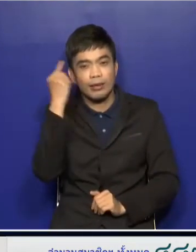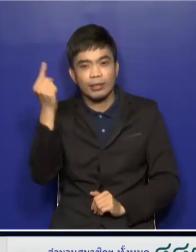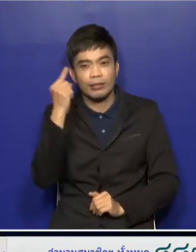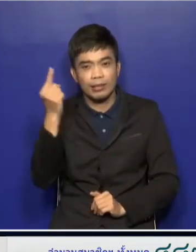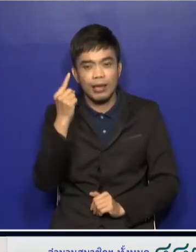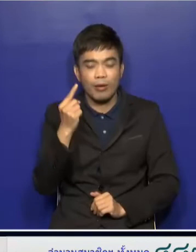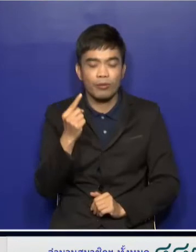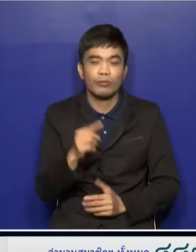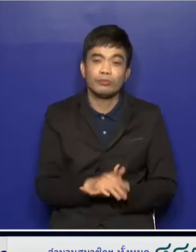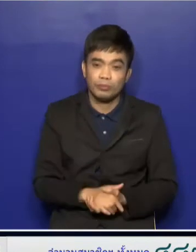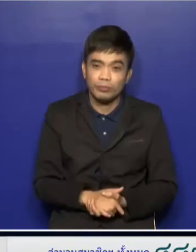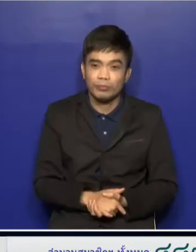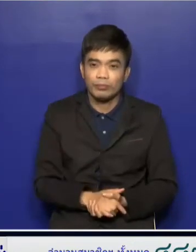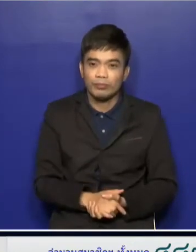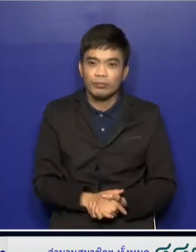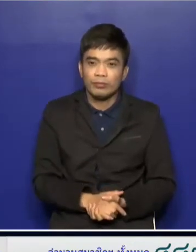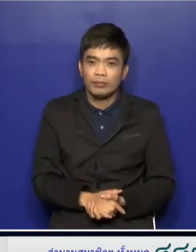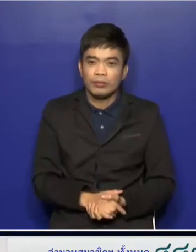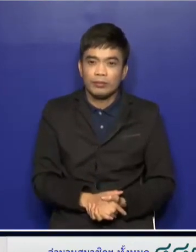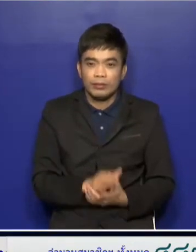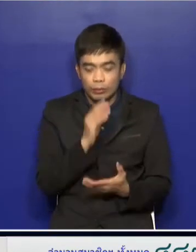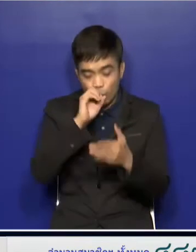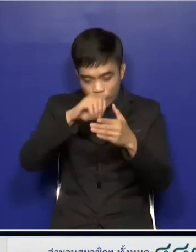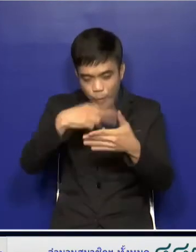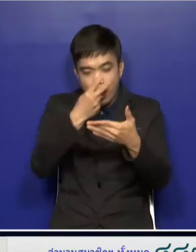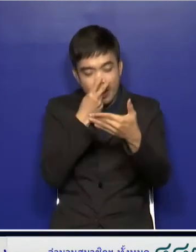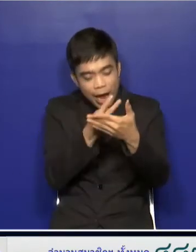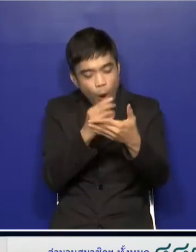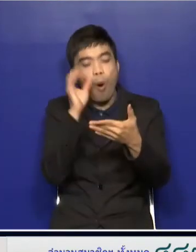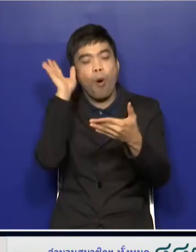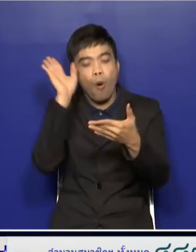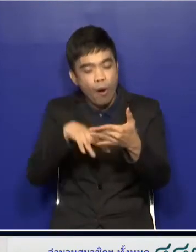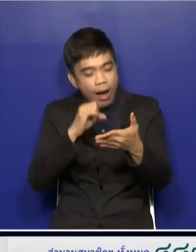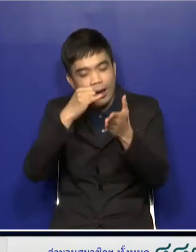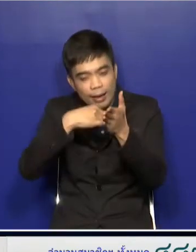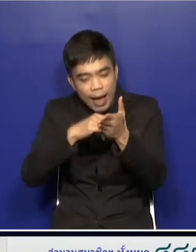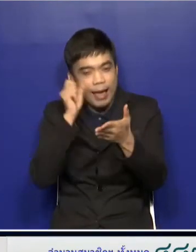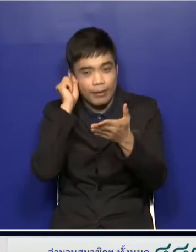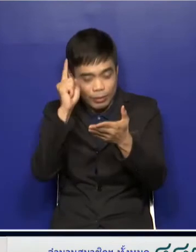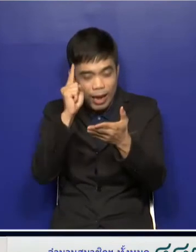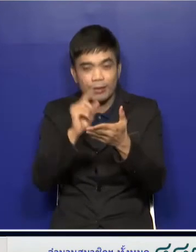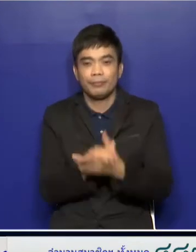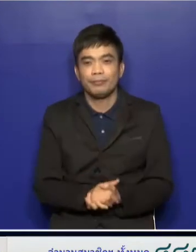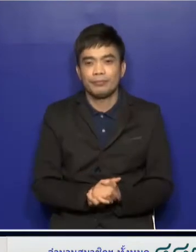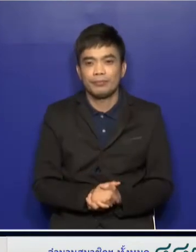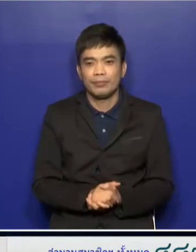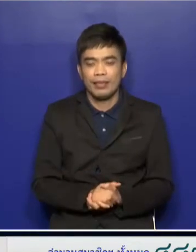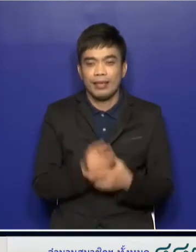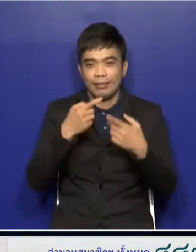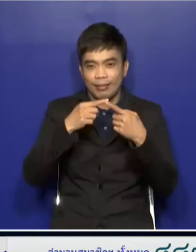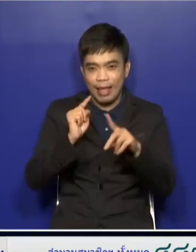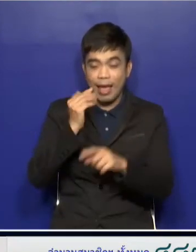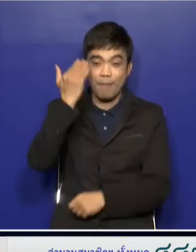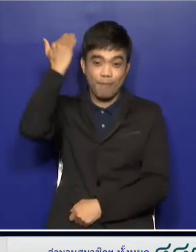ให้ข้อมูลที่เข้าใจได้ง่ายเข้าถึงได้ง่ายแล้วก็ใช้ได้ง่ายขึ้นนะครับแต่พอที่ผ่านมาเนี่ยเ